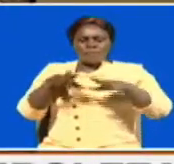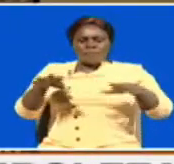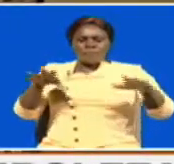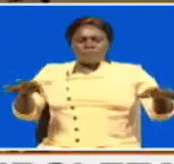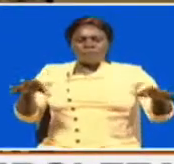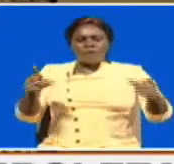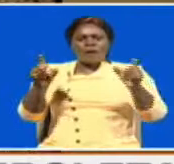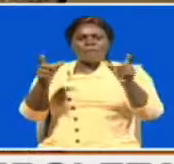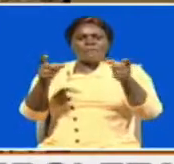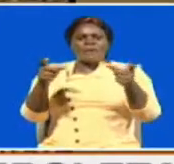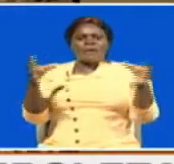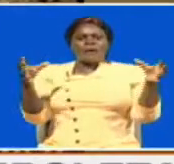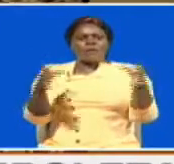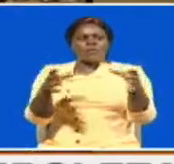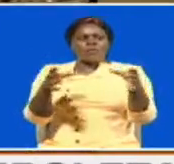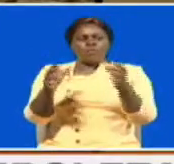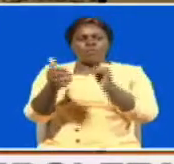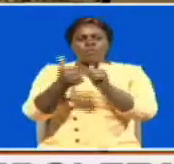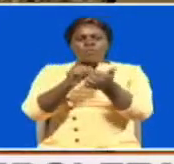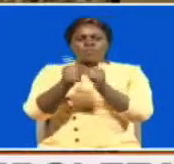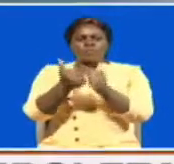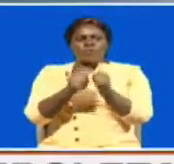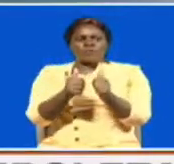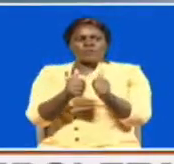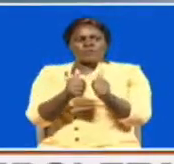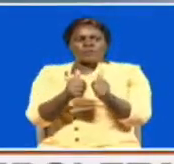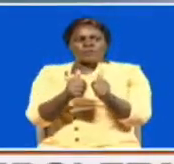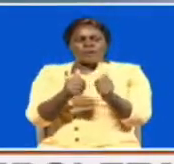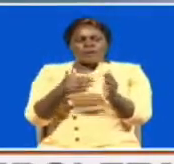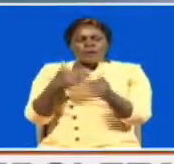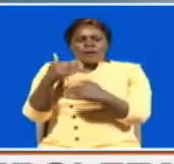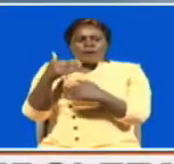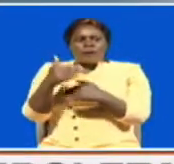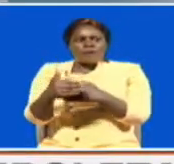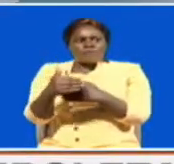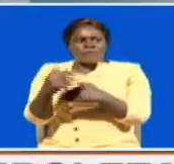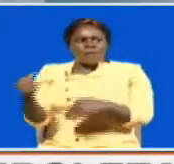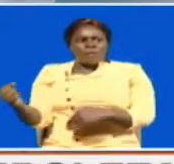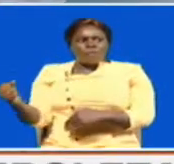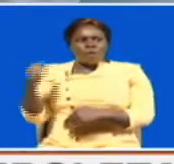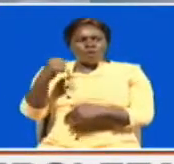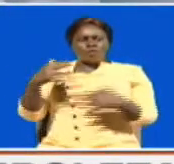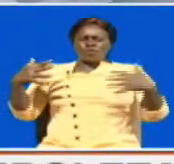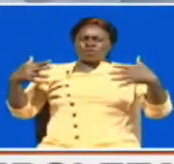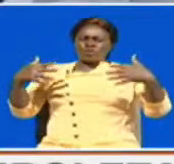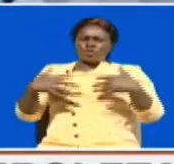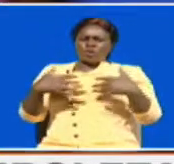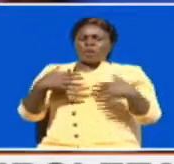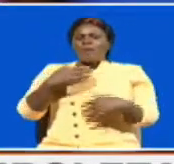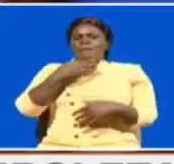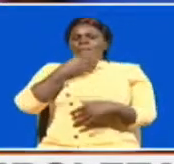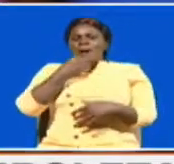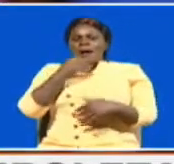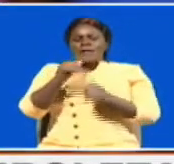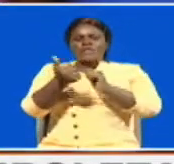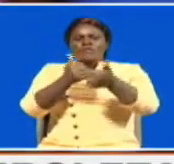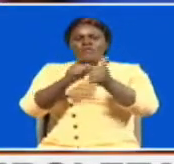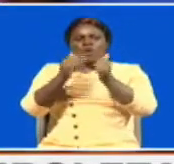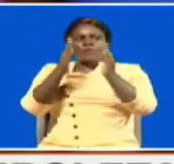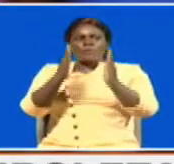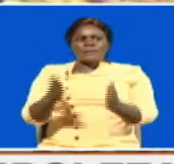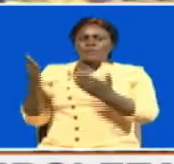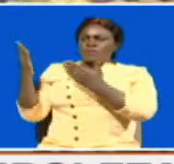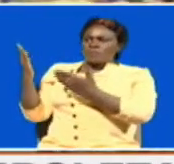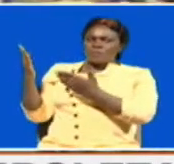katika safu ya spoti na tasnia ya wanahabari kwa jumla baada ya kuamkia habari za kifo cha mwanaspoti Sean